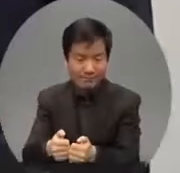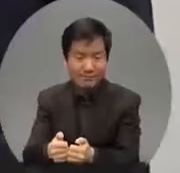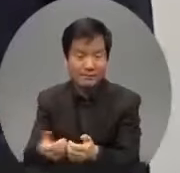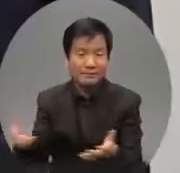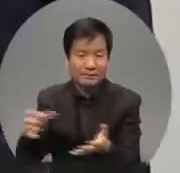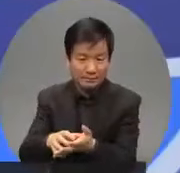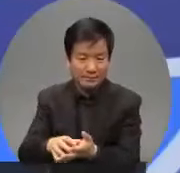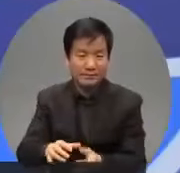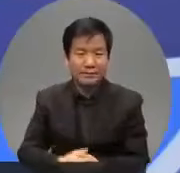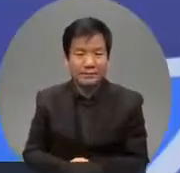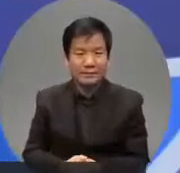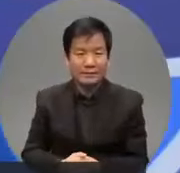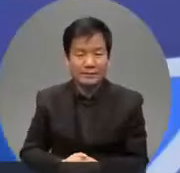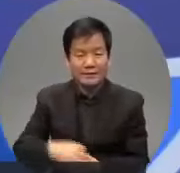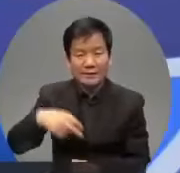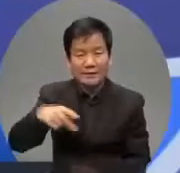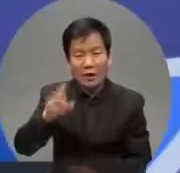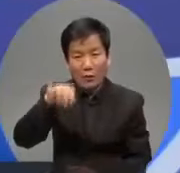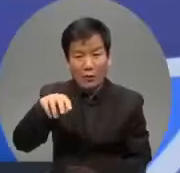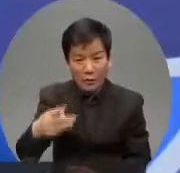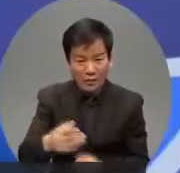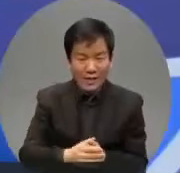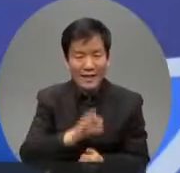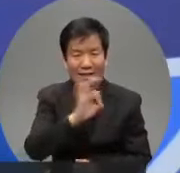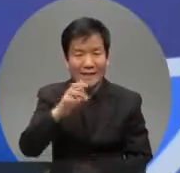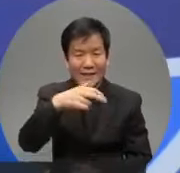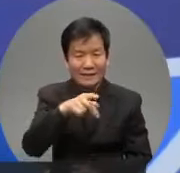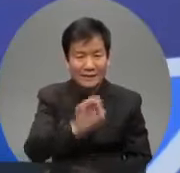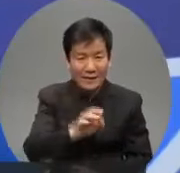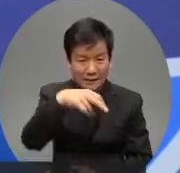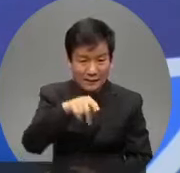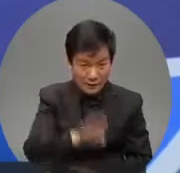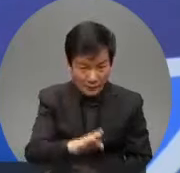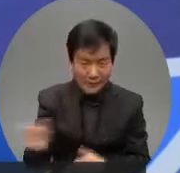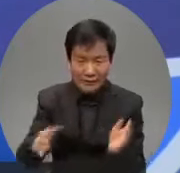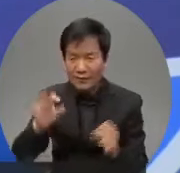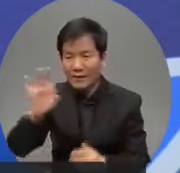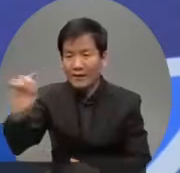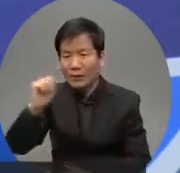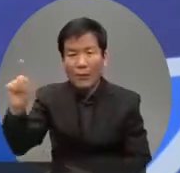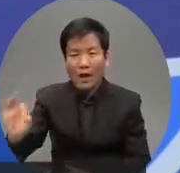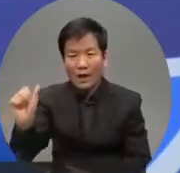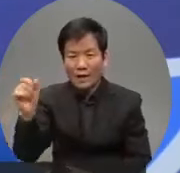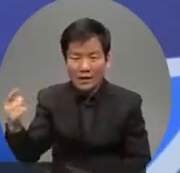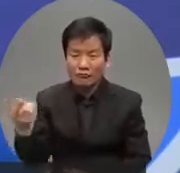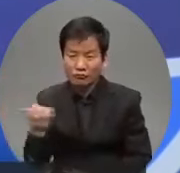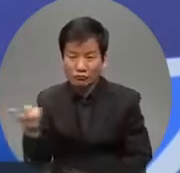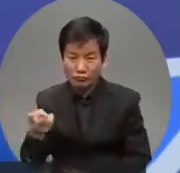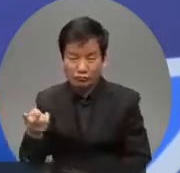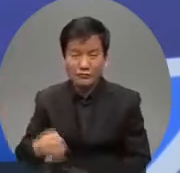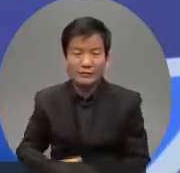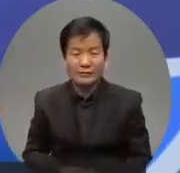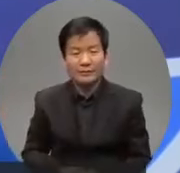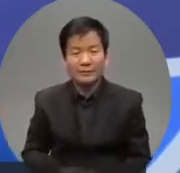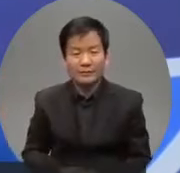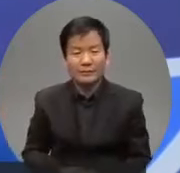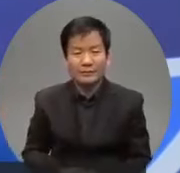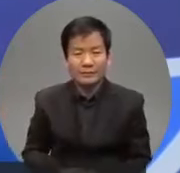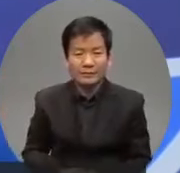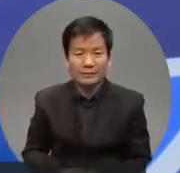반영됩니다. 서원구는 이장섭, 이광희 2인입니다.